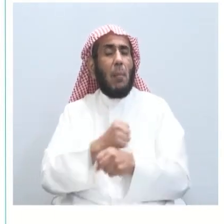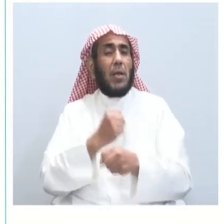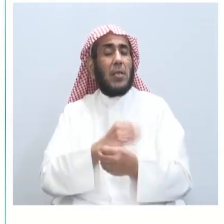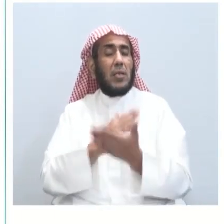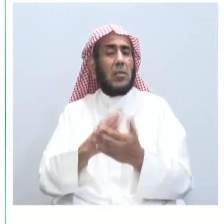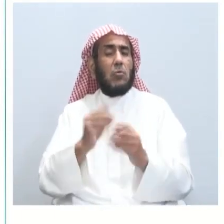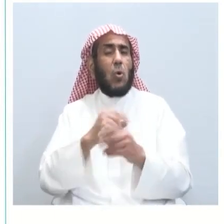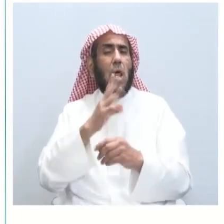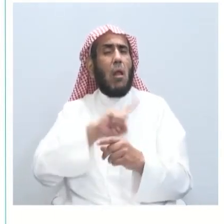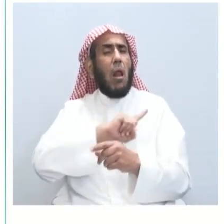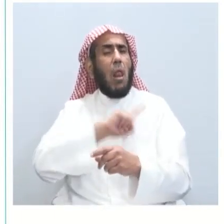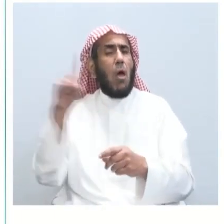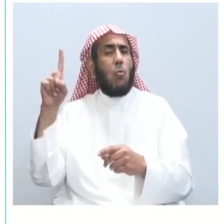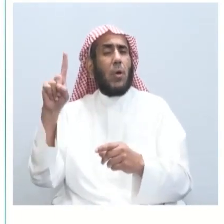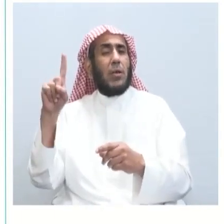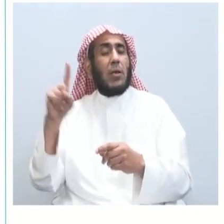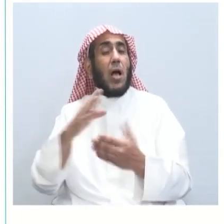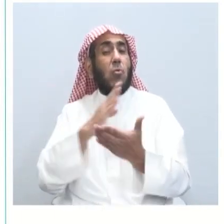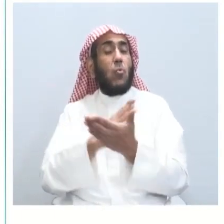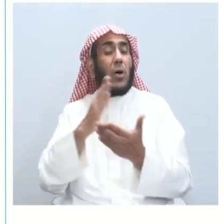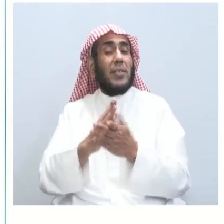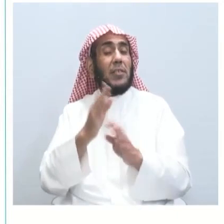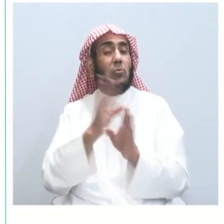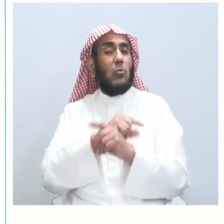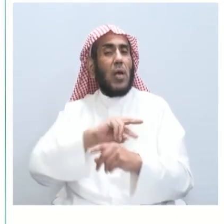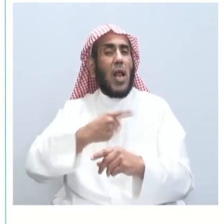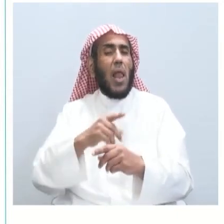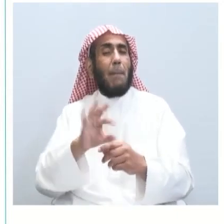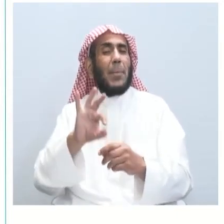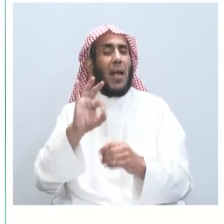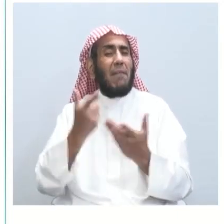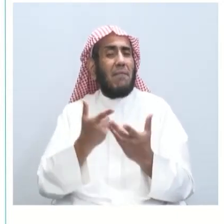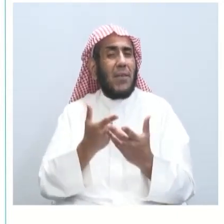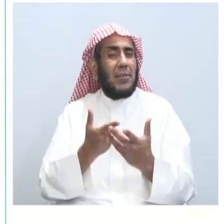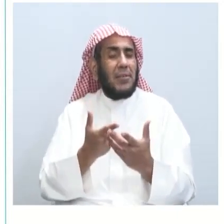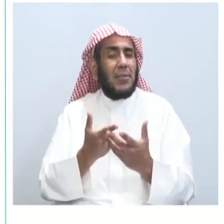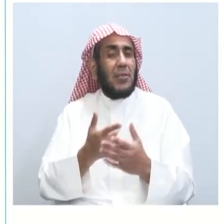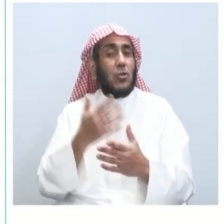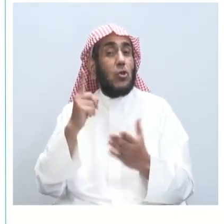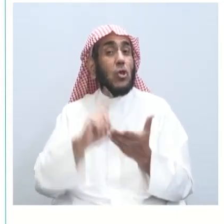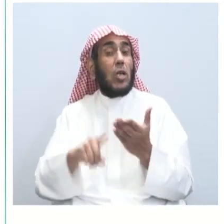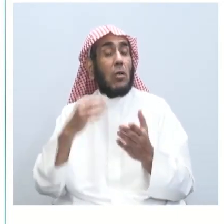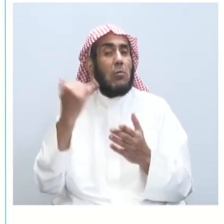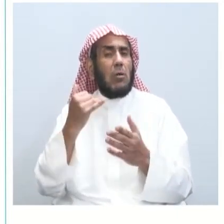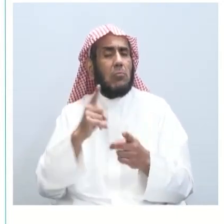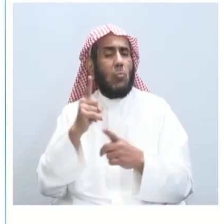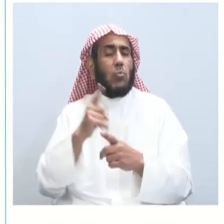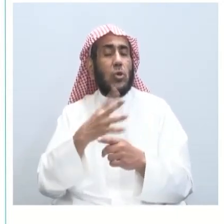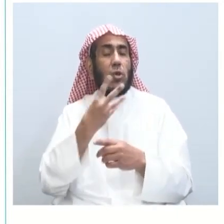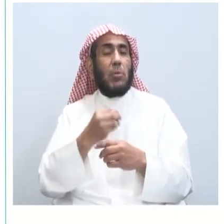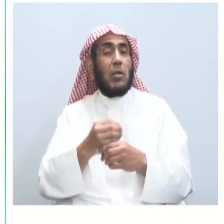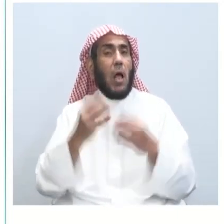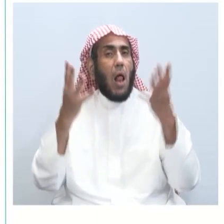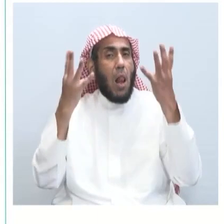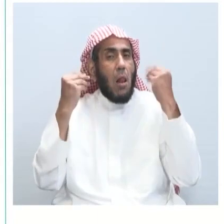لا يمكن ان نقسم السوق الا من خلال ماذا جميل